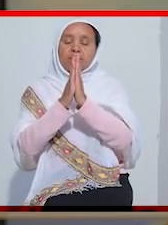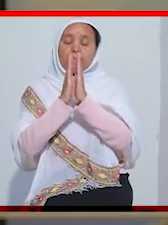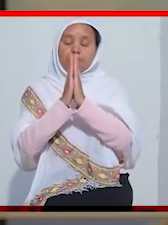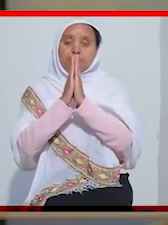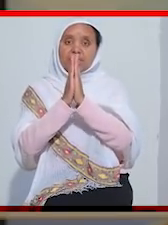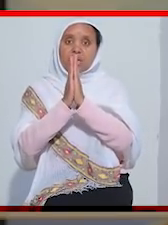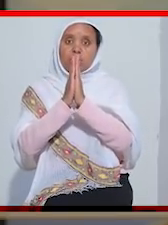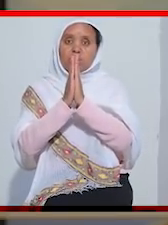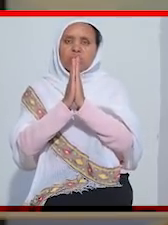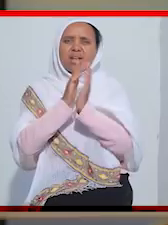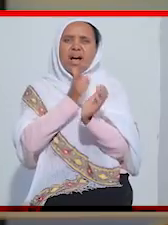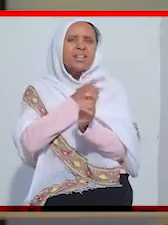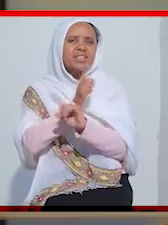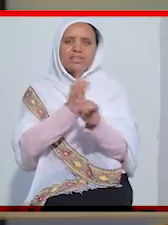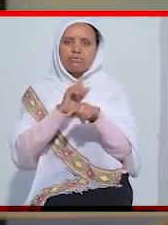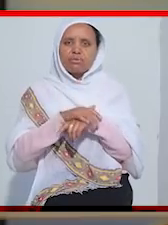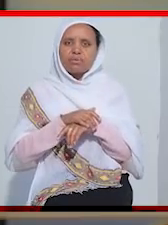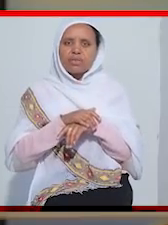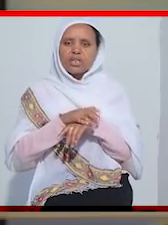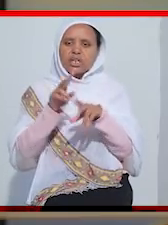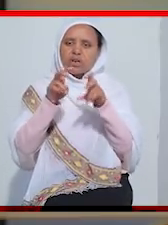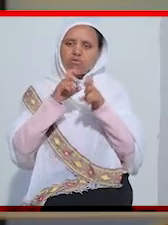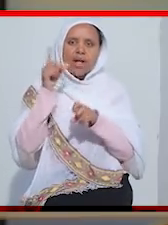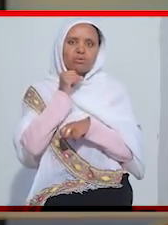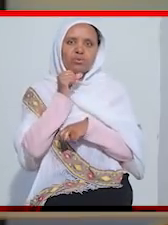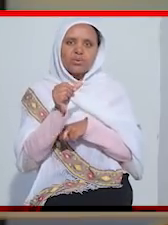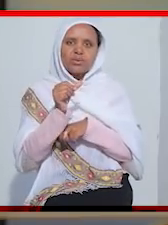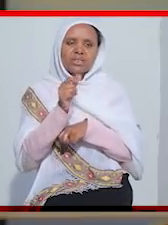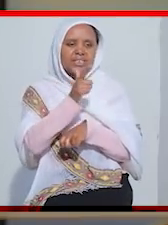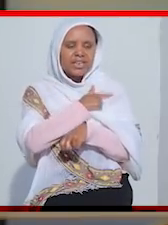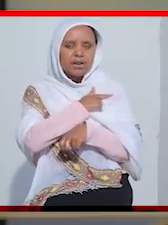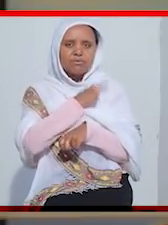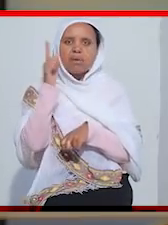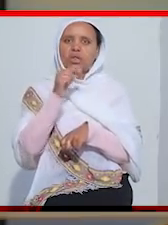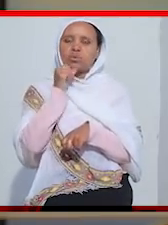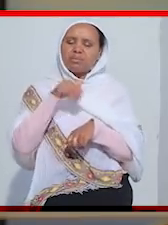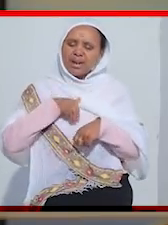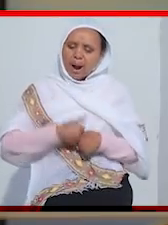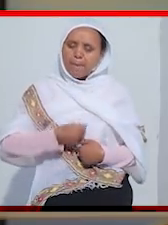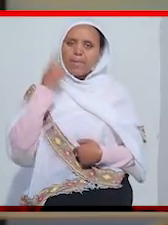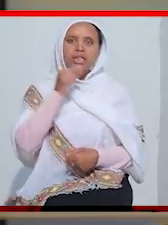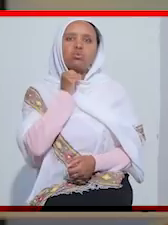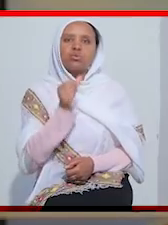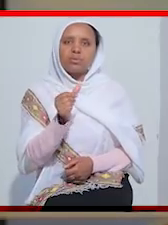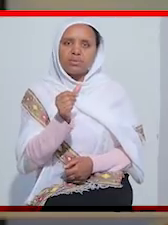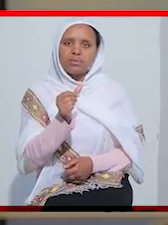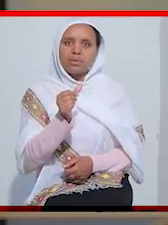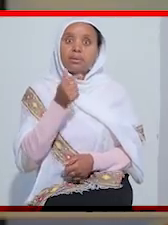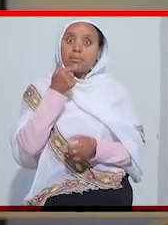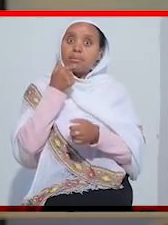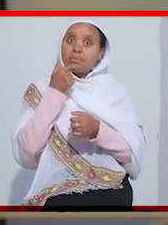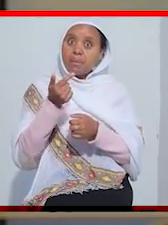ለጸሎት ለምትጸልየው ጸሎት አትስነፍ፣ ክፉም አትሁን፣ ሰነፍም አትሁን፣ ደካማም